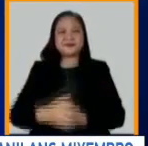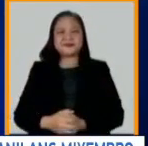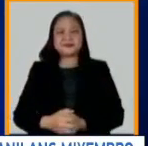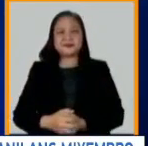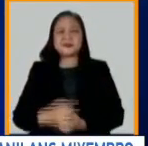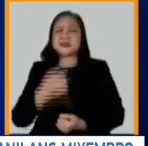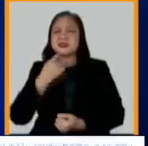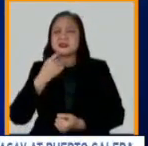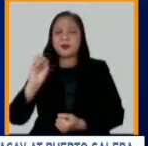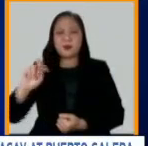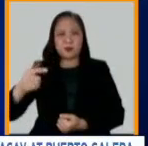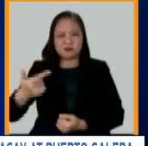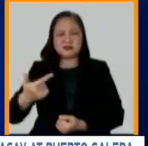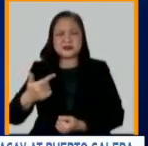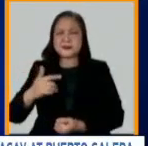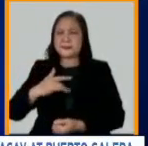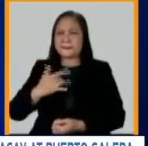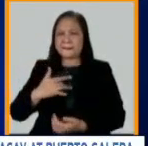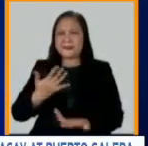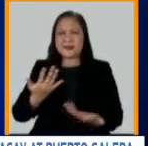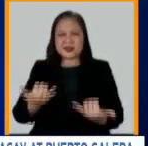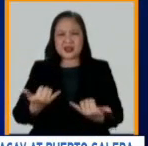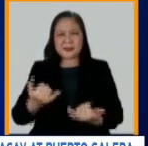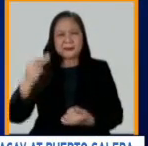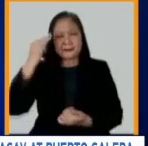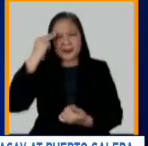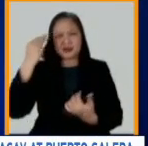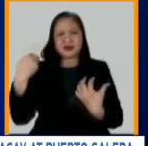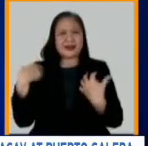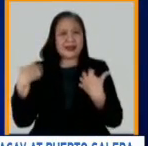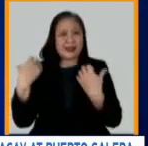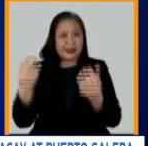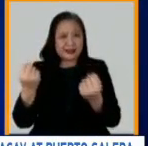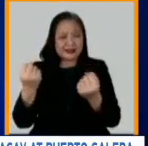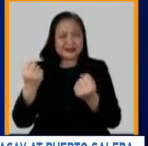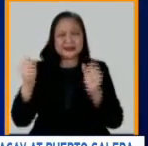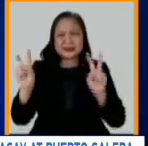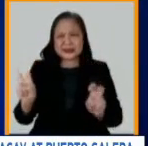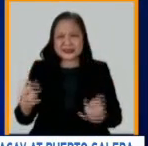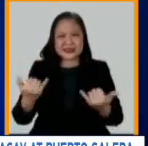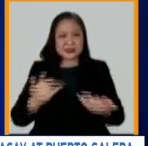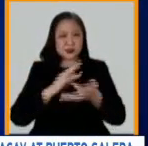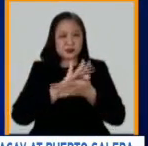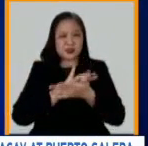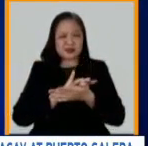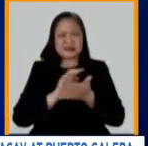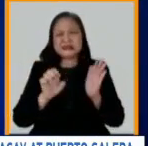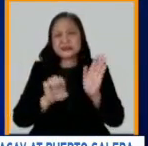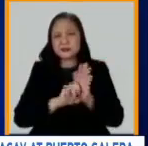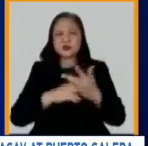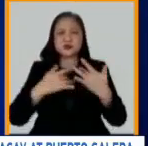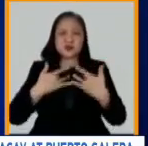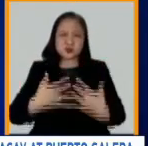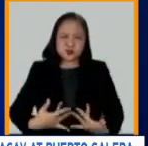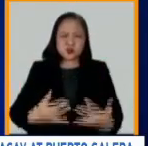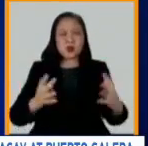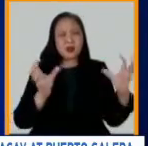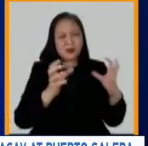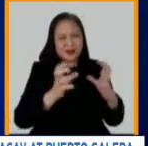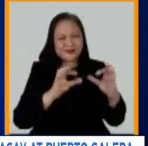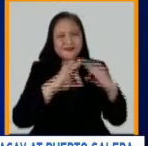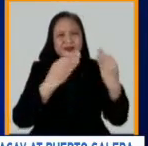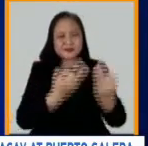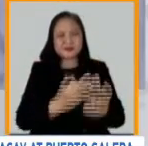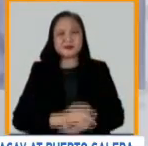naramdaman daw ang mental health issues ngayong pandemya tulad ng depresyon at away sa pamilya at kailangan itong tugunan